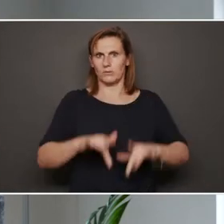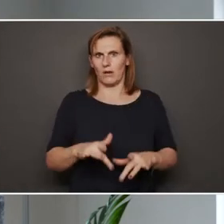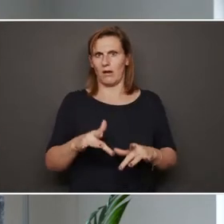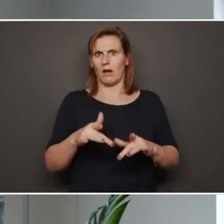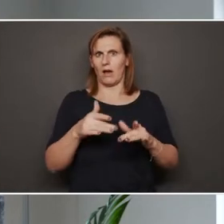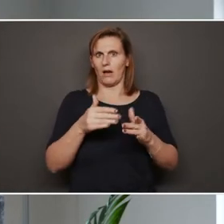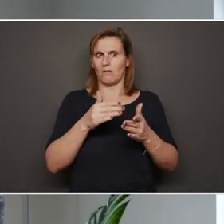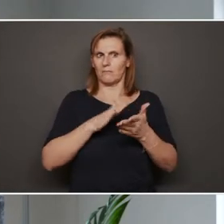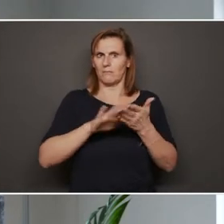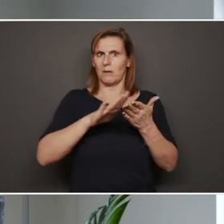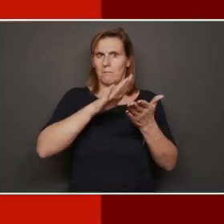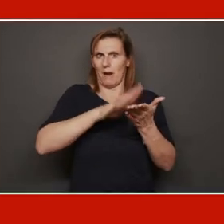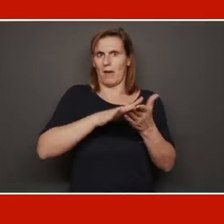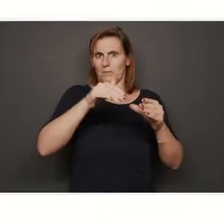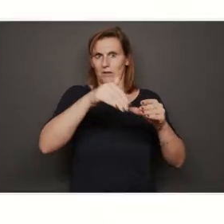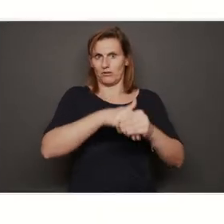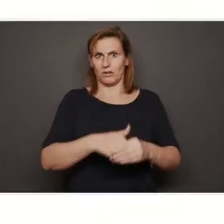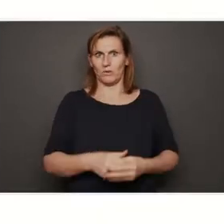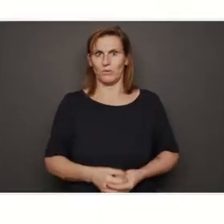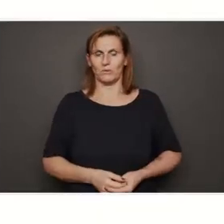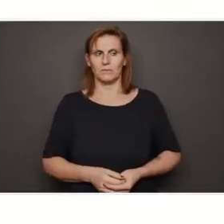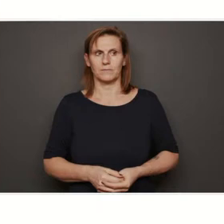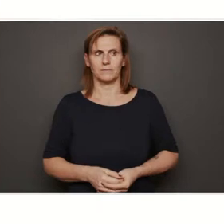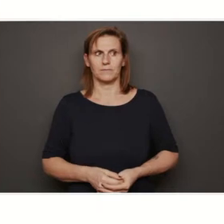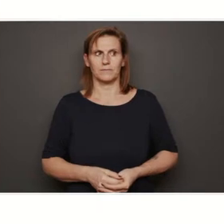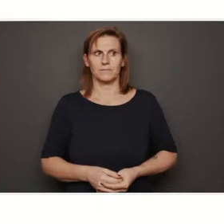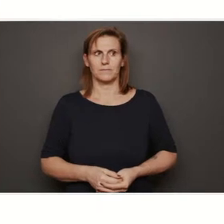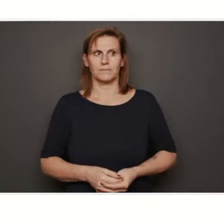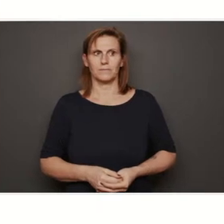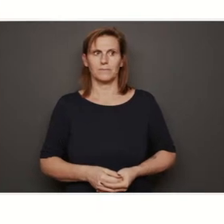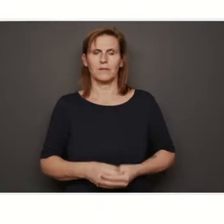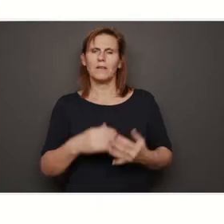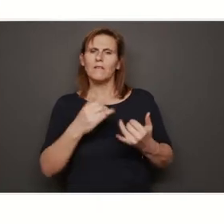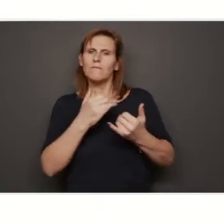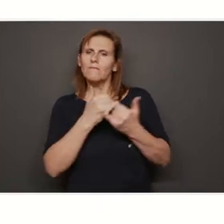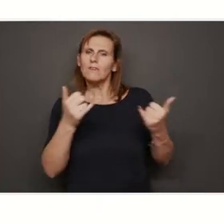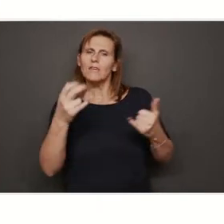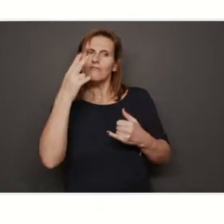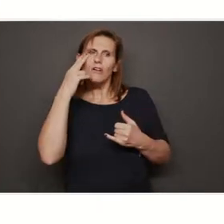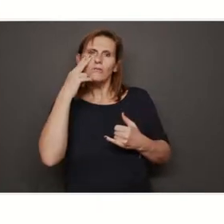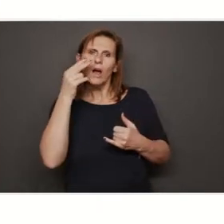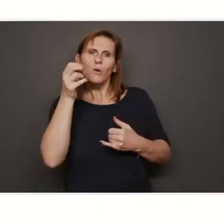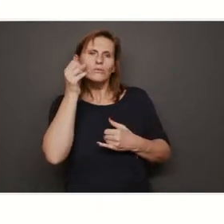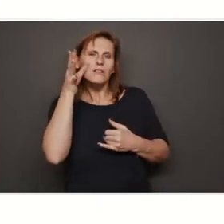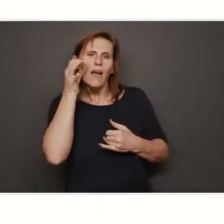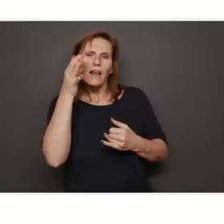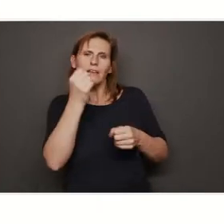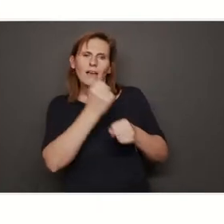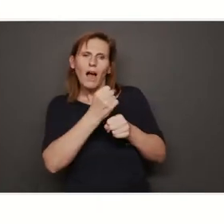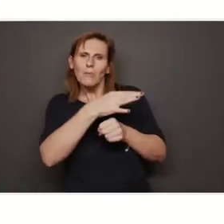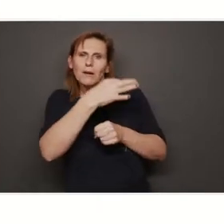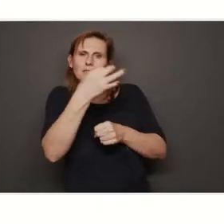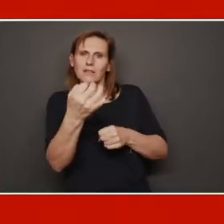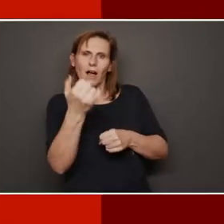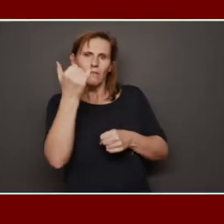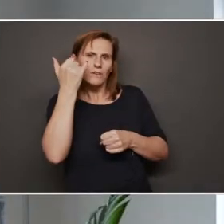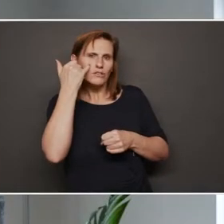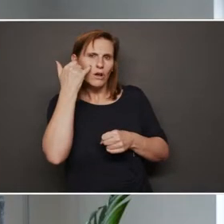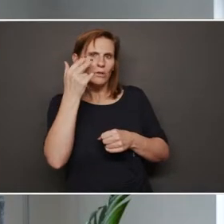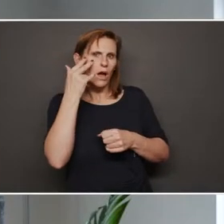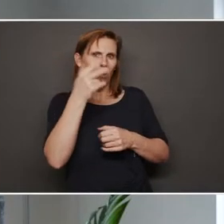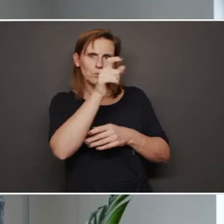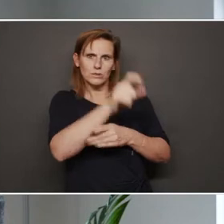weiter beschäftigt werden darf. Wie sieht ein typischer Arbeitstag bei dir aus?